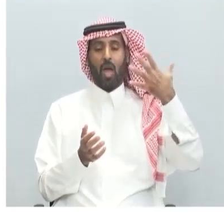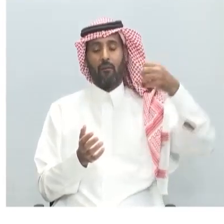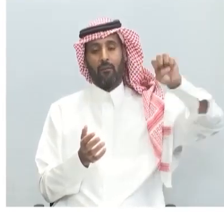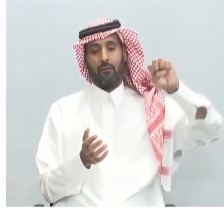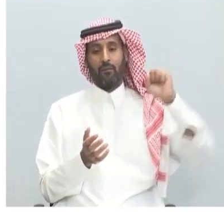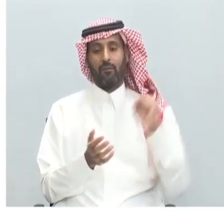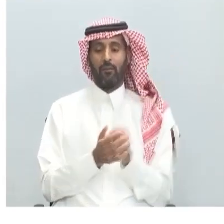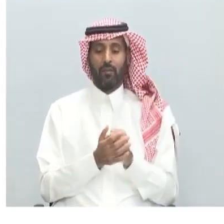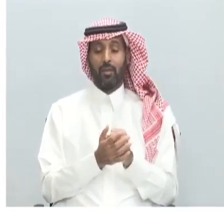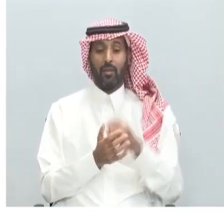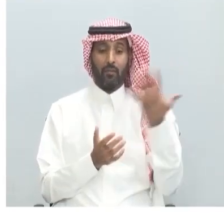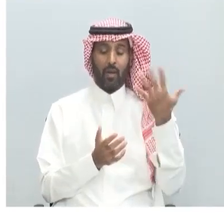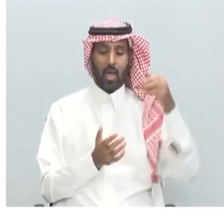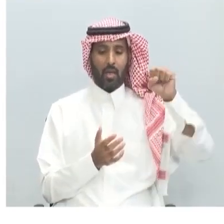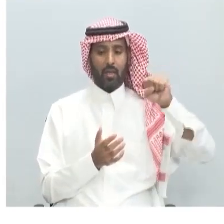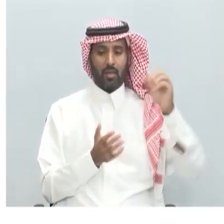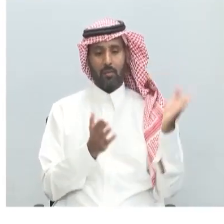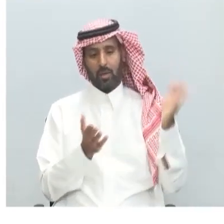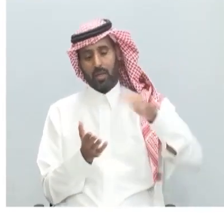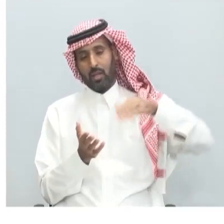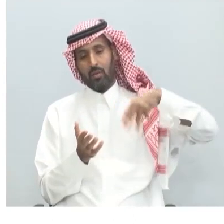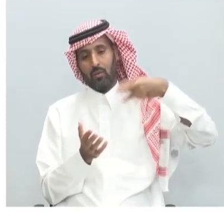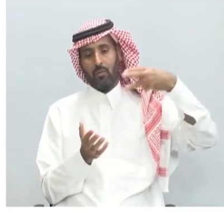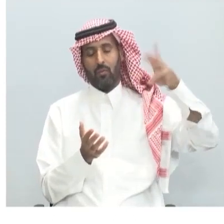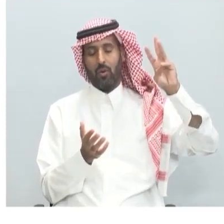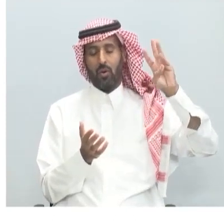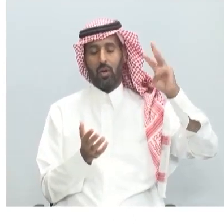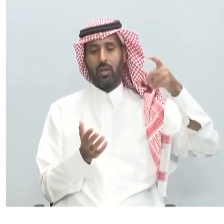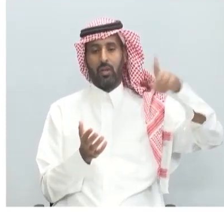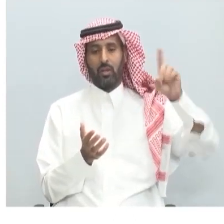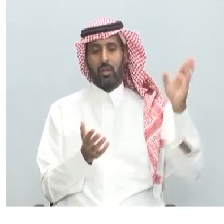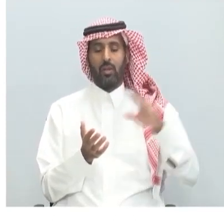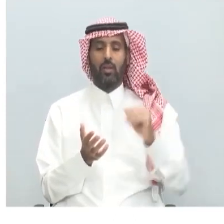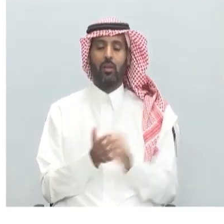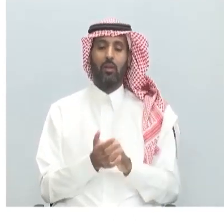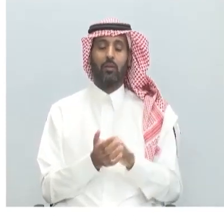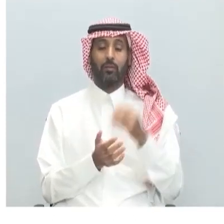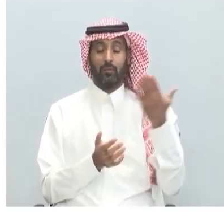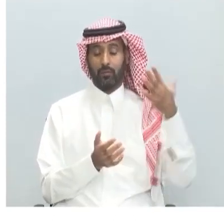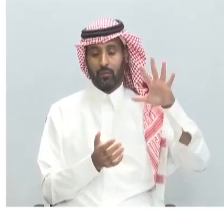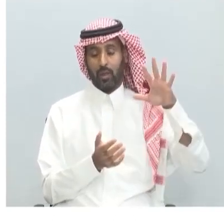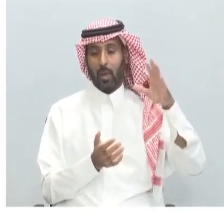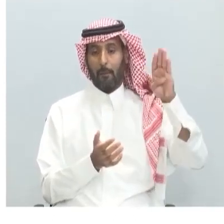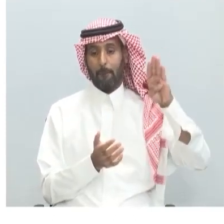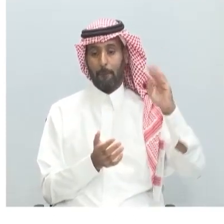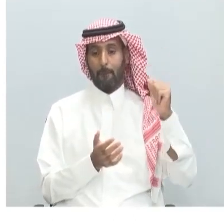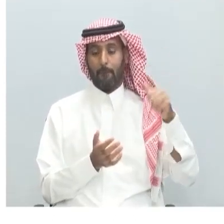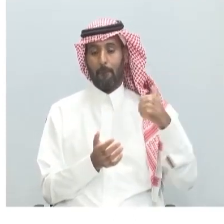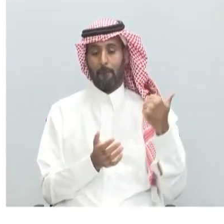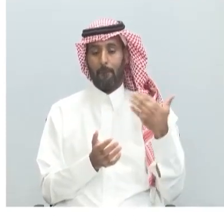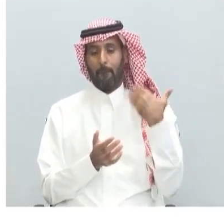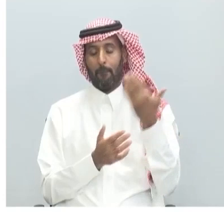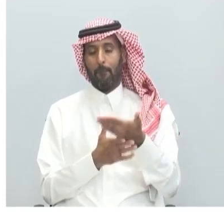لاحظ بعد 5 اس اتت الفوردي 5 بي نكمل المستوى الخامس ثم السادس